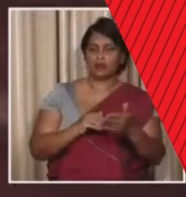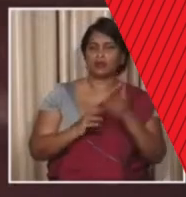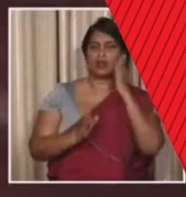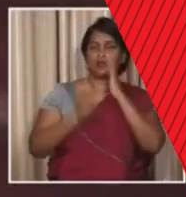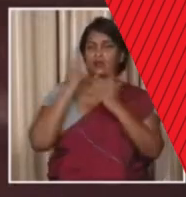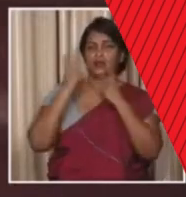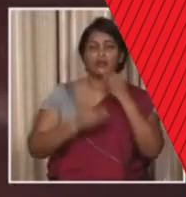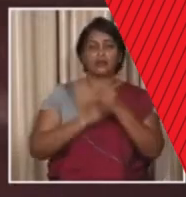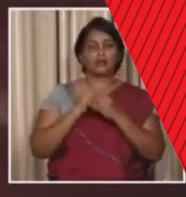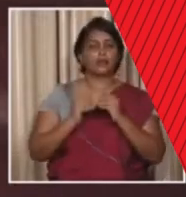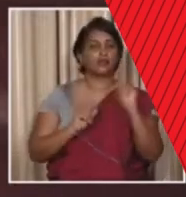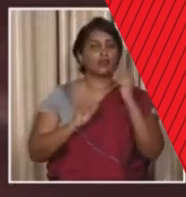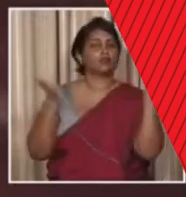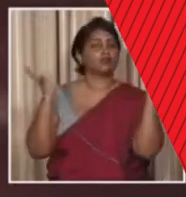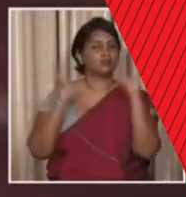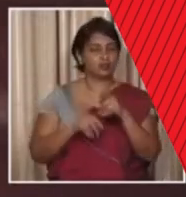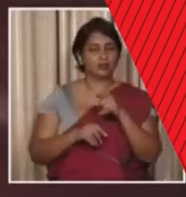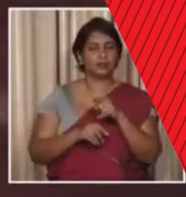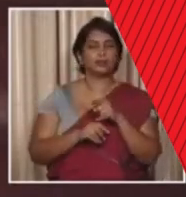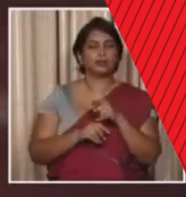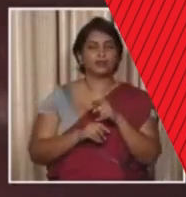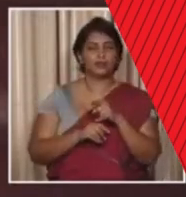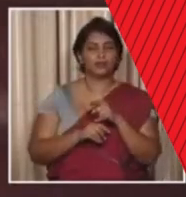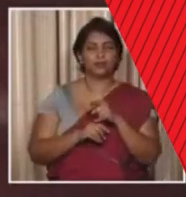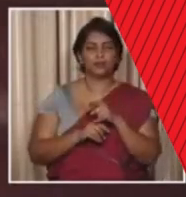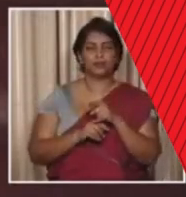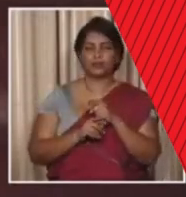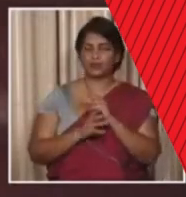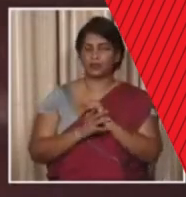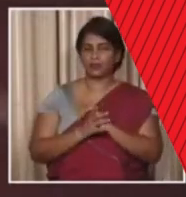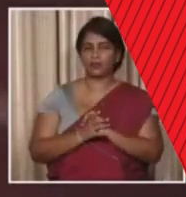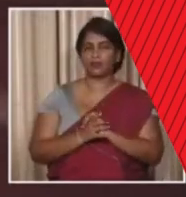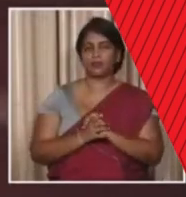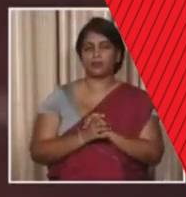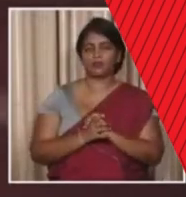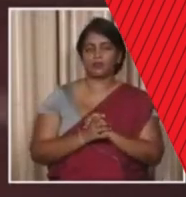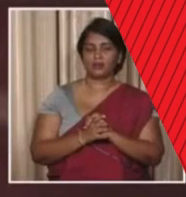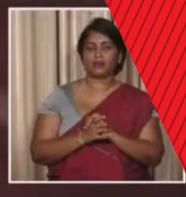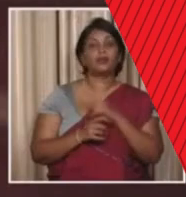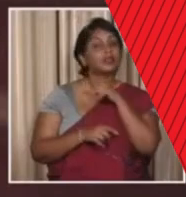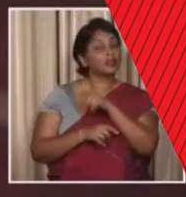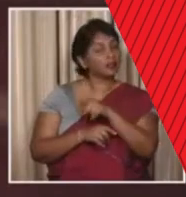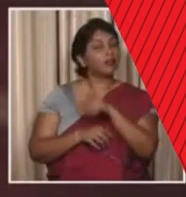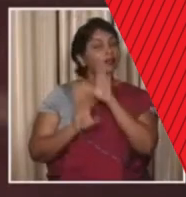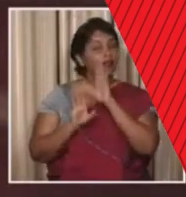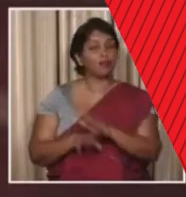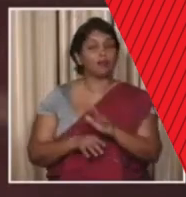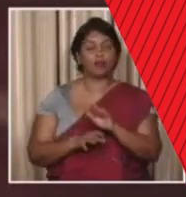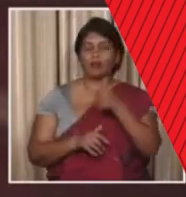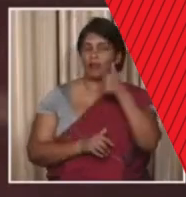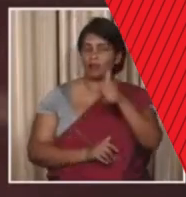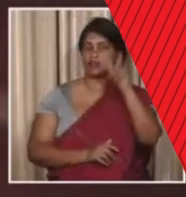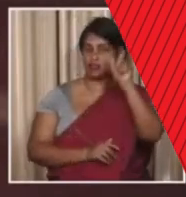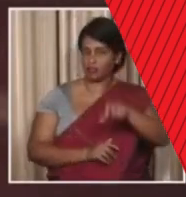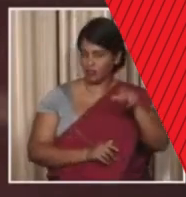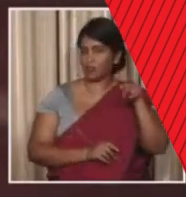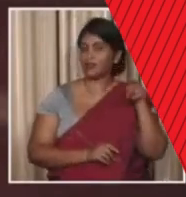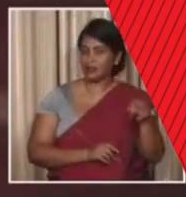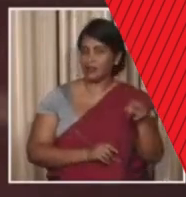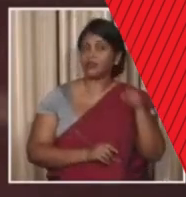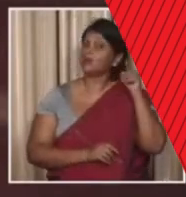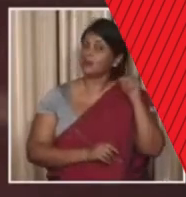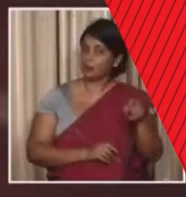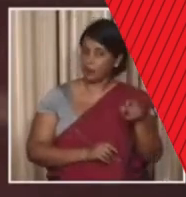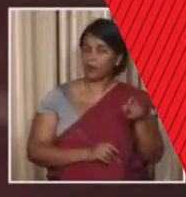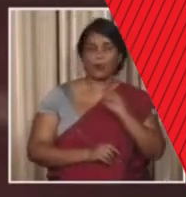සංචාර කර්මාන්තේ කාර්යාලයේ ඉස්සරහට. And they were the exact people who said, who went on to